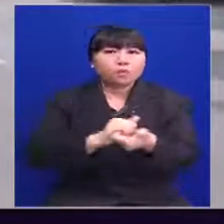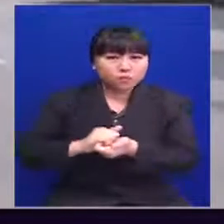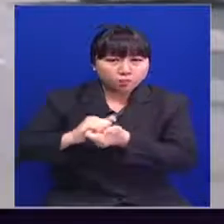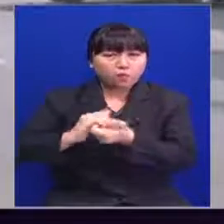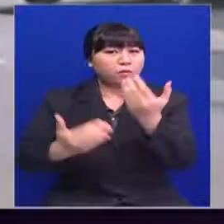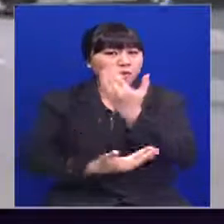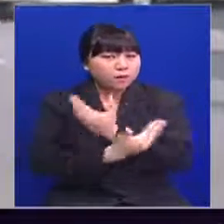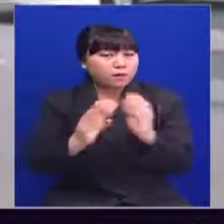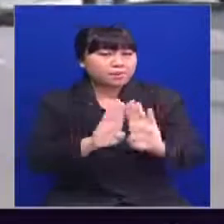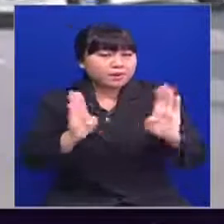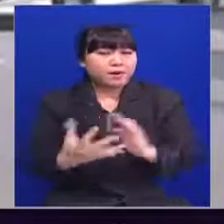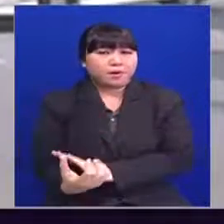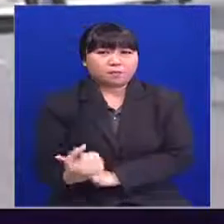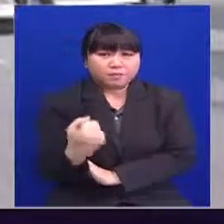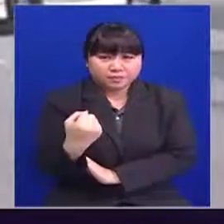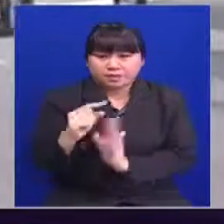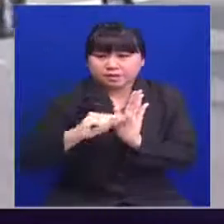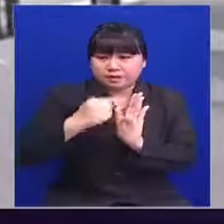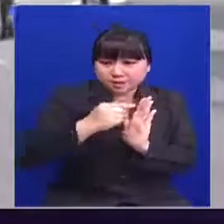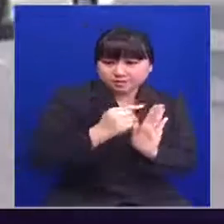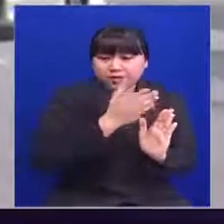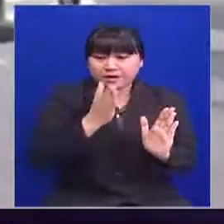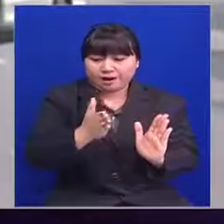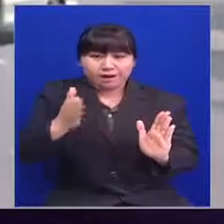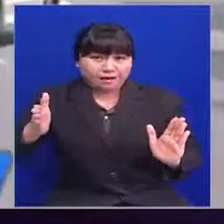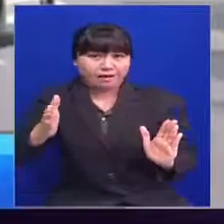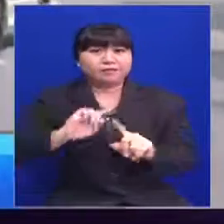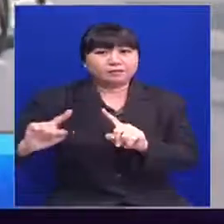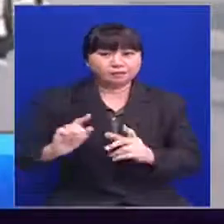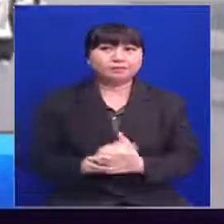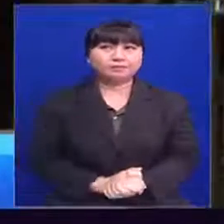โอกาสค่ะสร้างความเข้มแข็งตั้งแต่ต้นทางกลางทางและปลายทางค่ะ